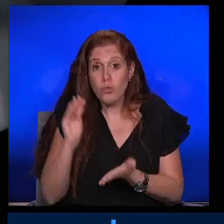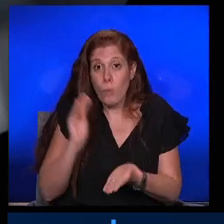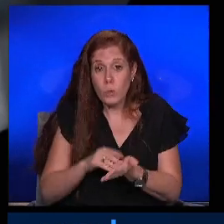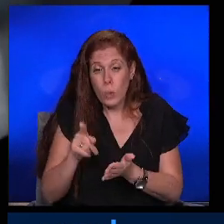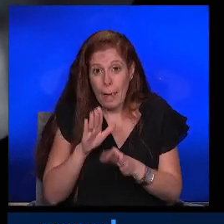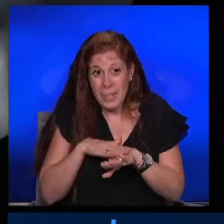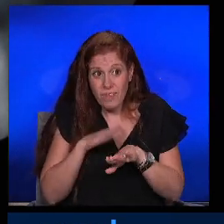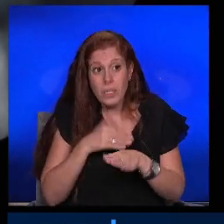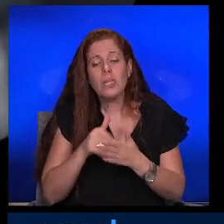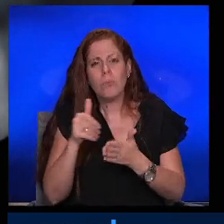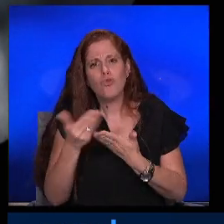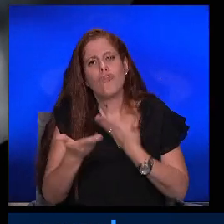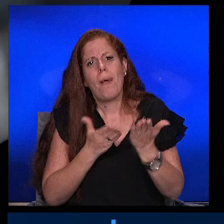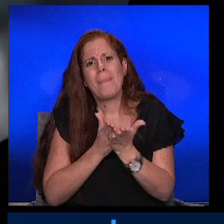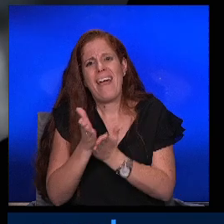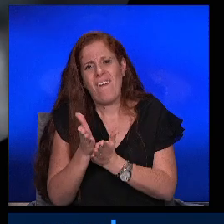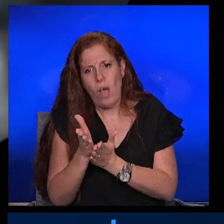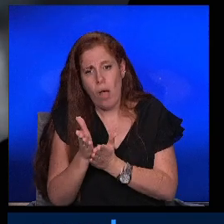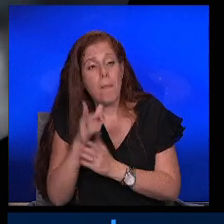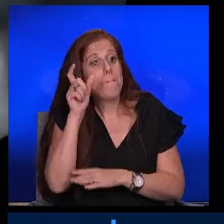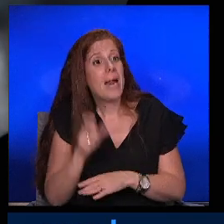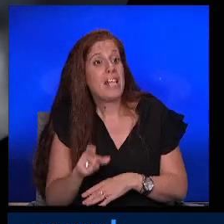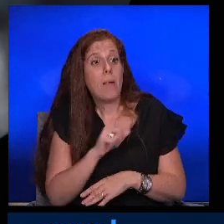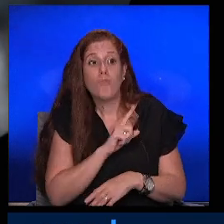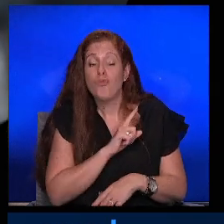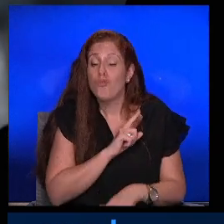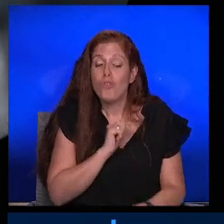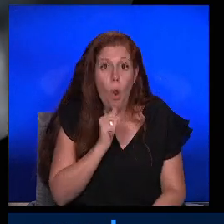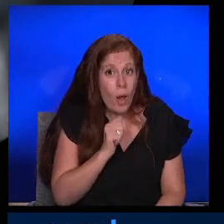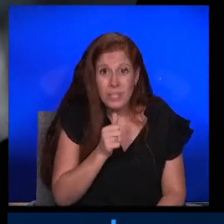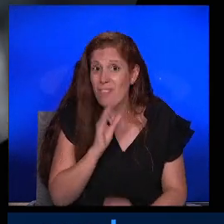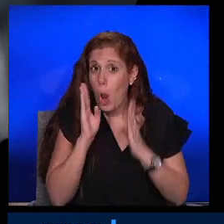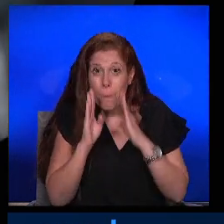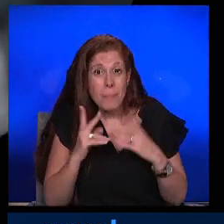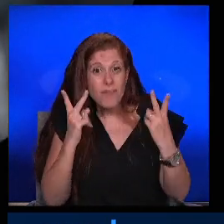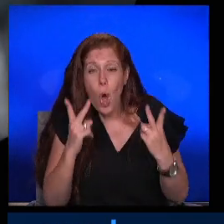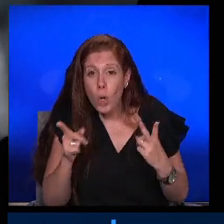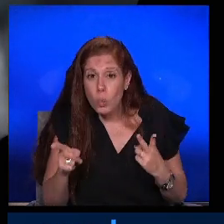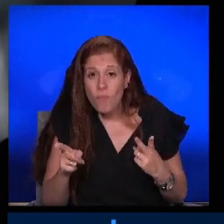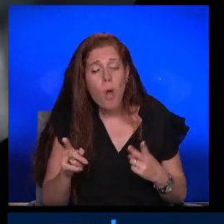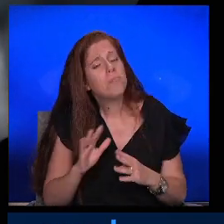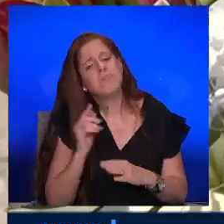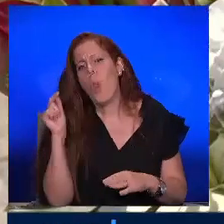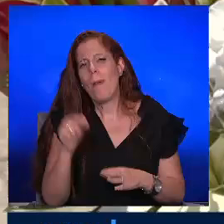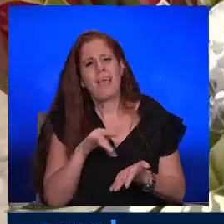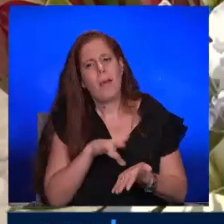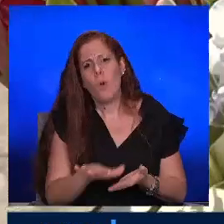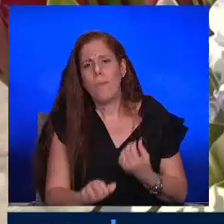אתה תמשיך לשירות קבע. בן אדם שלא היה רוצה ולא היה מאמין ולא היה חשוב לו השליחות, לא היה מגיע למקומות האלה.